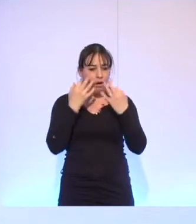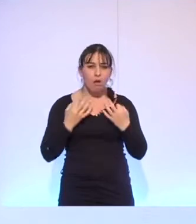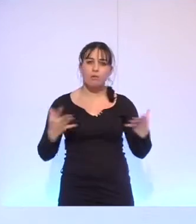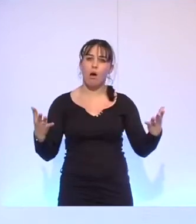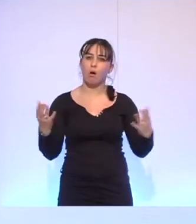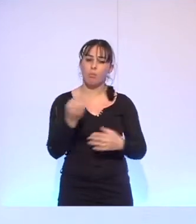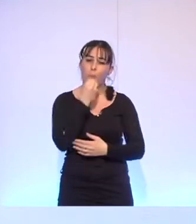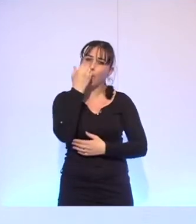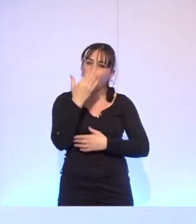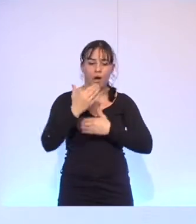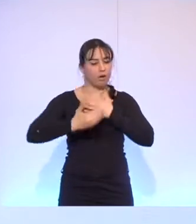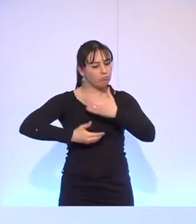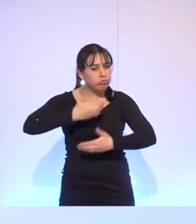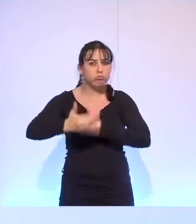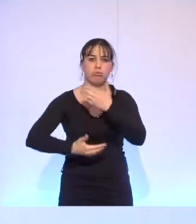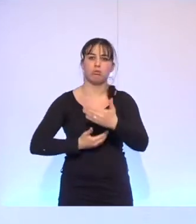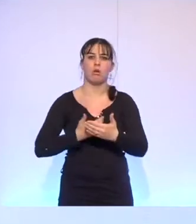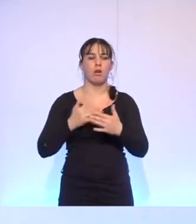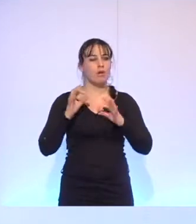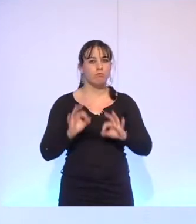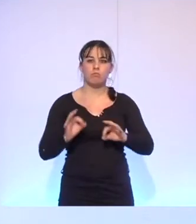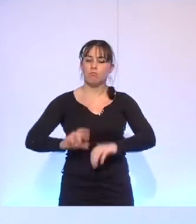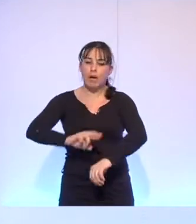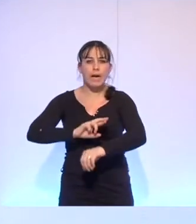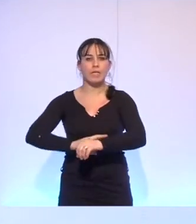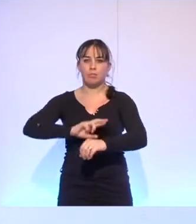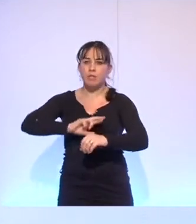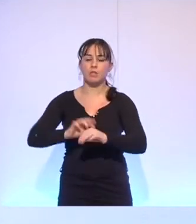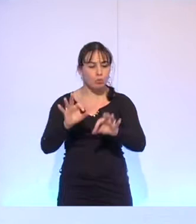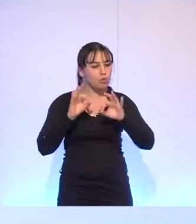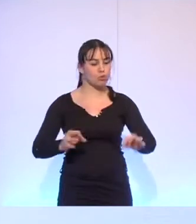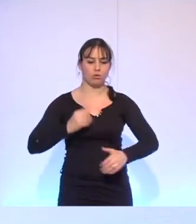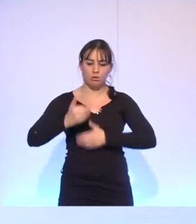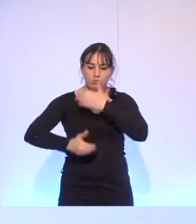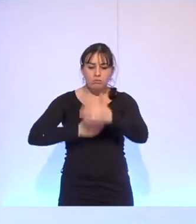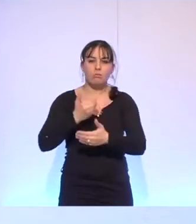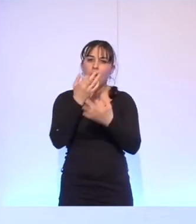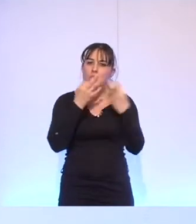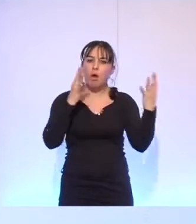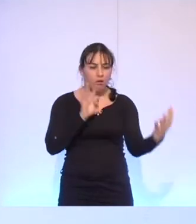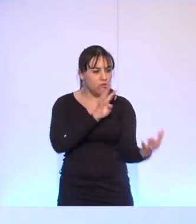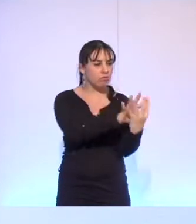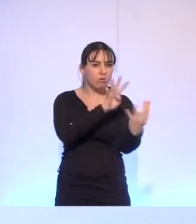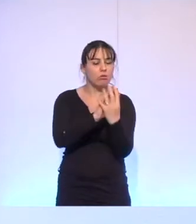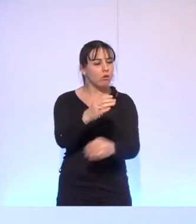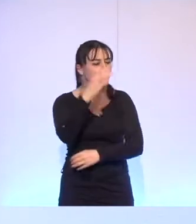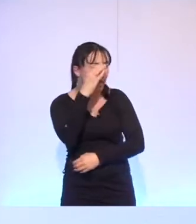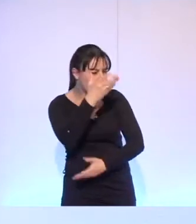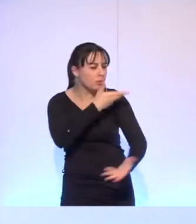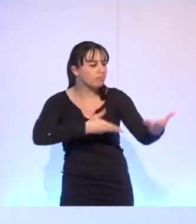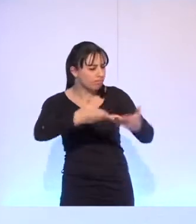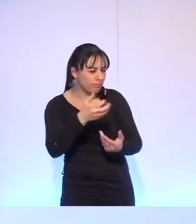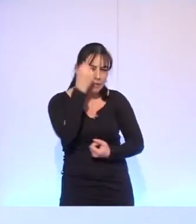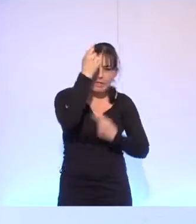les choses bien. Nous voulons avancer au bon rythme et prendre le temps de consulter, d'écouter, de co-construire, de